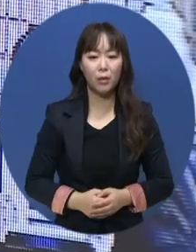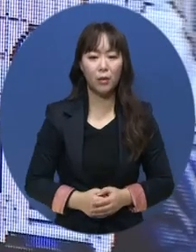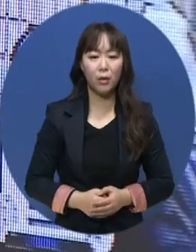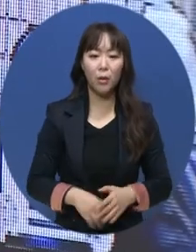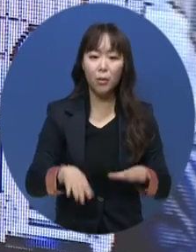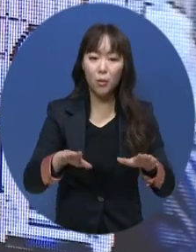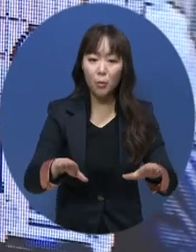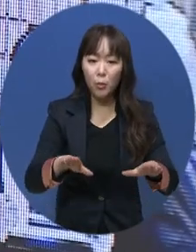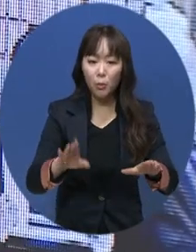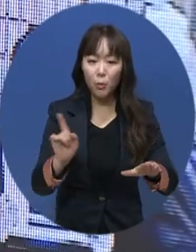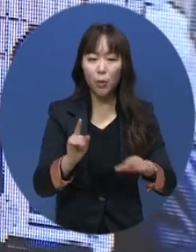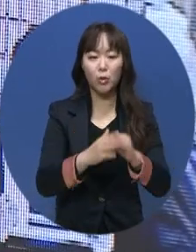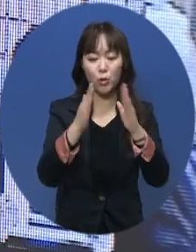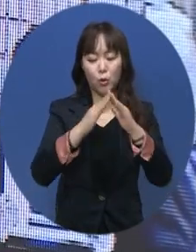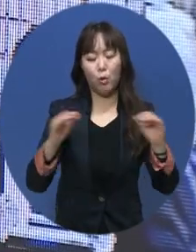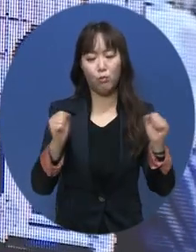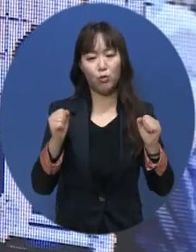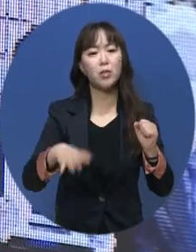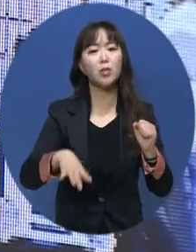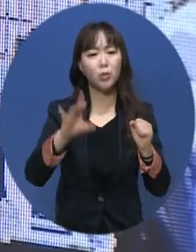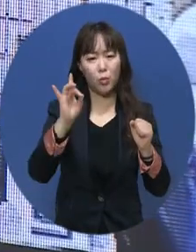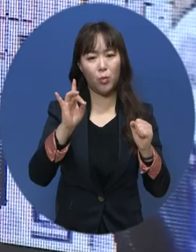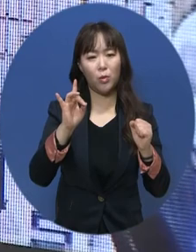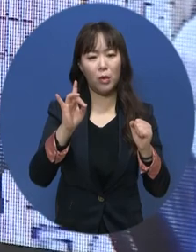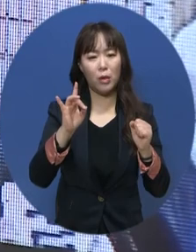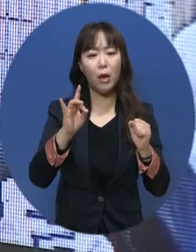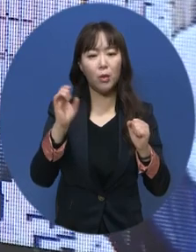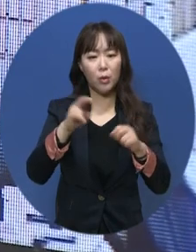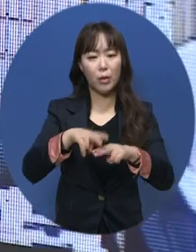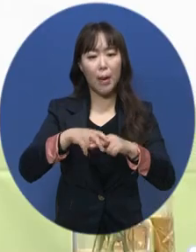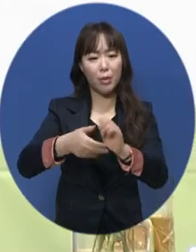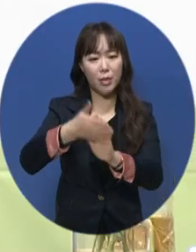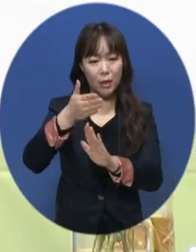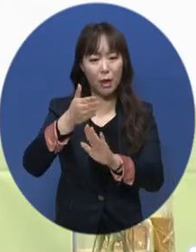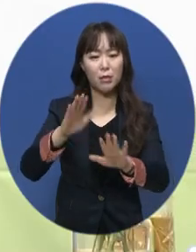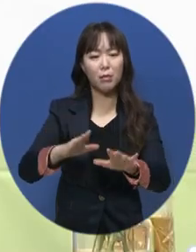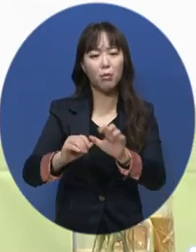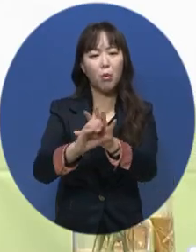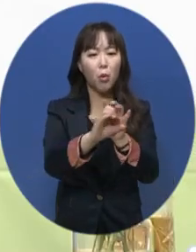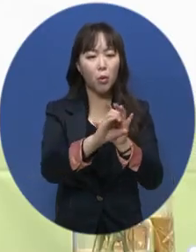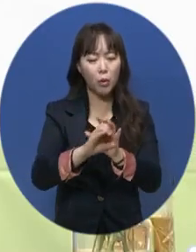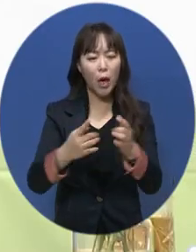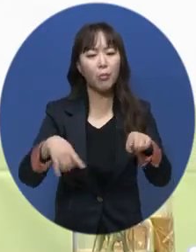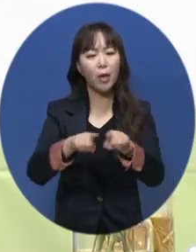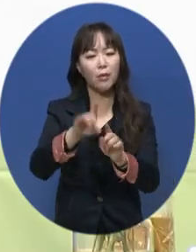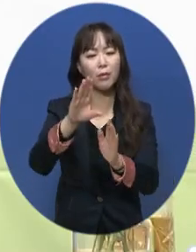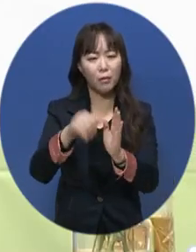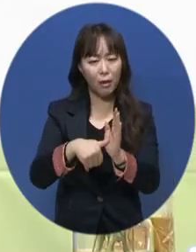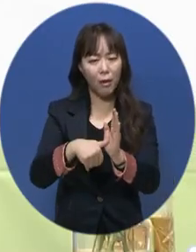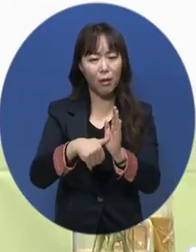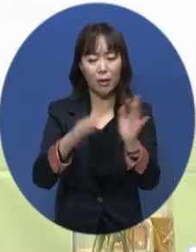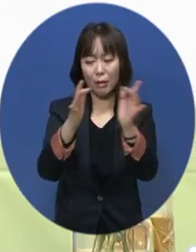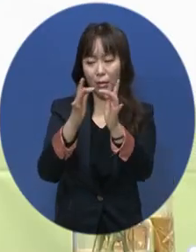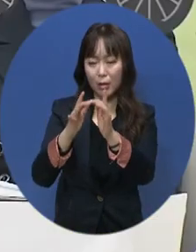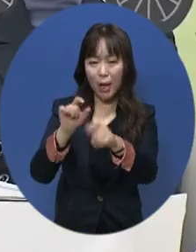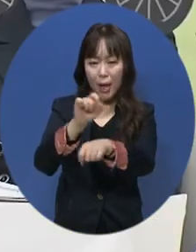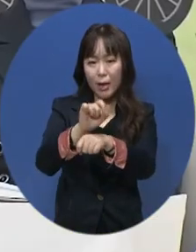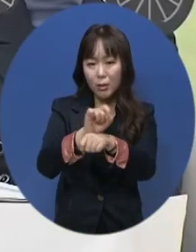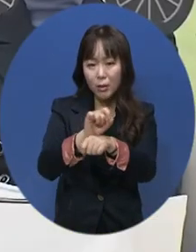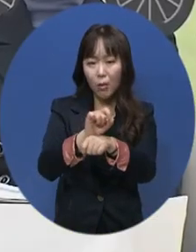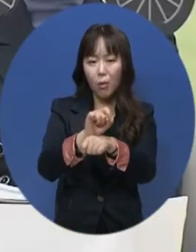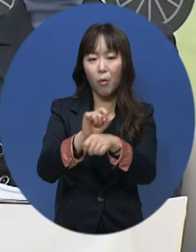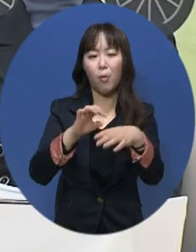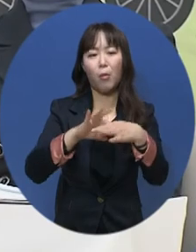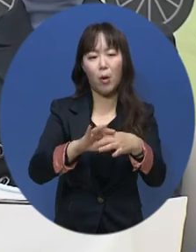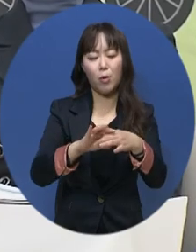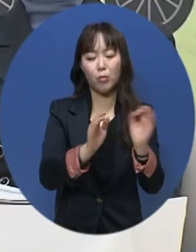랜선 시정 설명회는 전북 최초이며 남원시가 포스트 코로나 시대를 맞아 도입한 온택트 행정의 일환에서